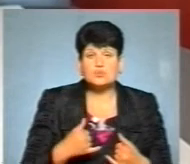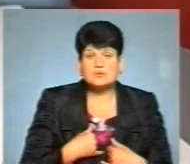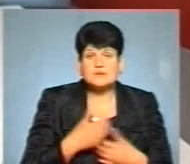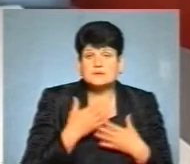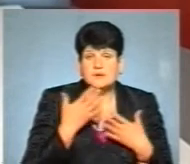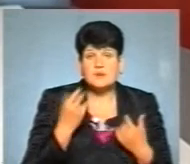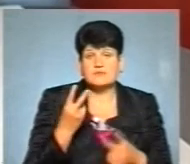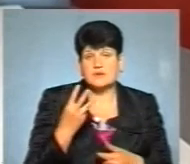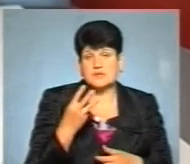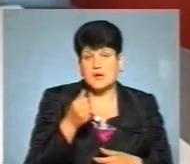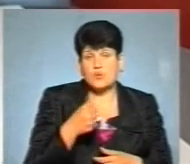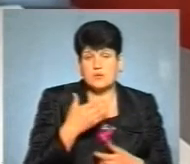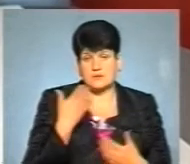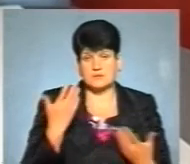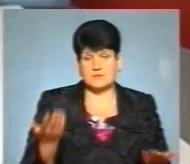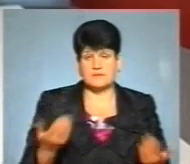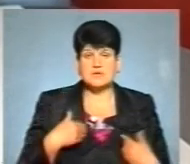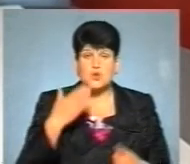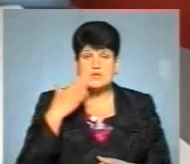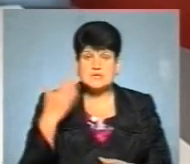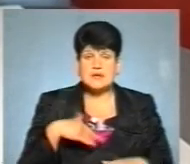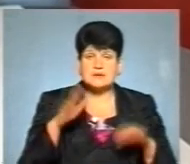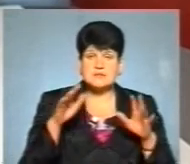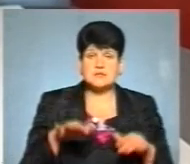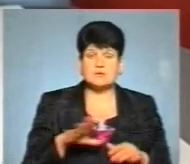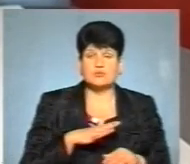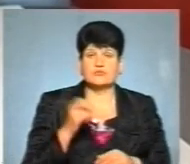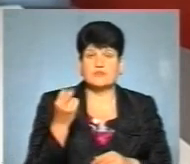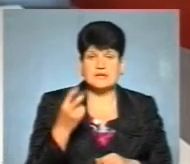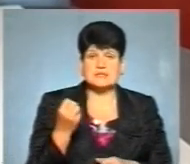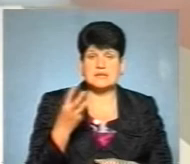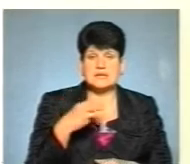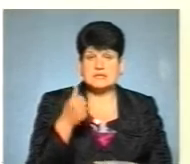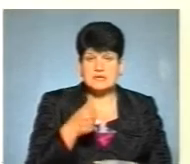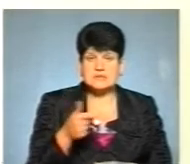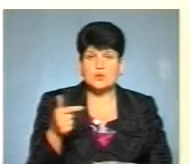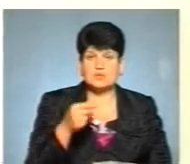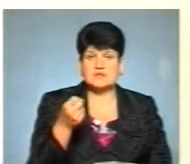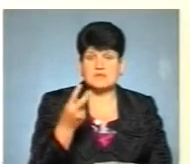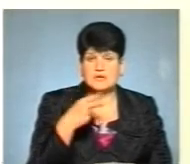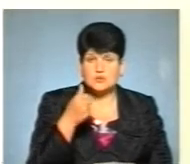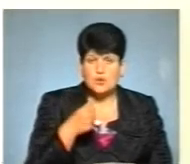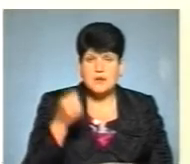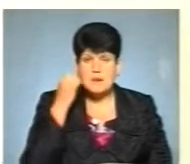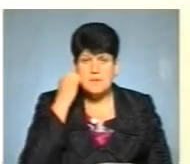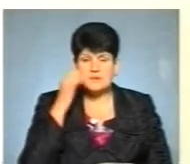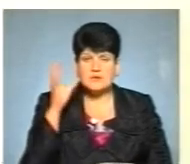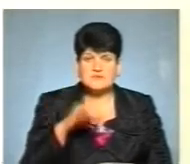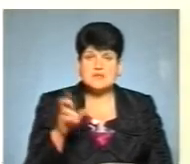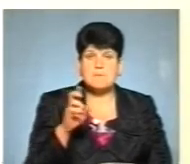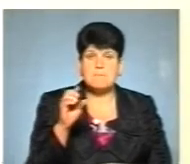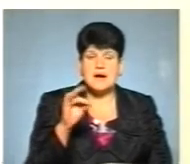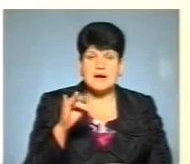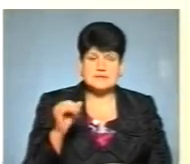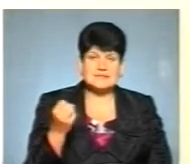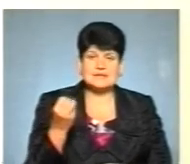немає 2-3 роки. У нас останній сніг падав 12-13 рік. Це грудень 12-го року. І пам'ятають всі березень